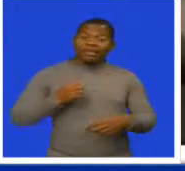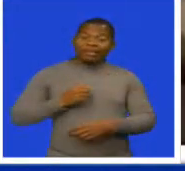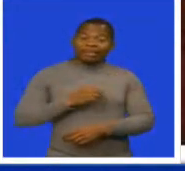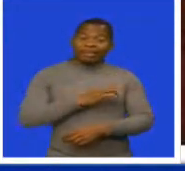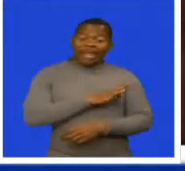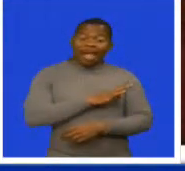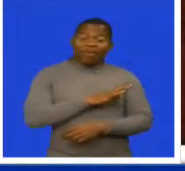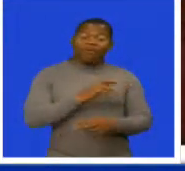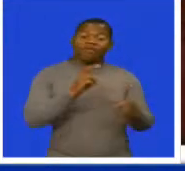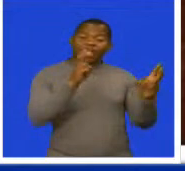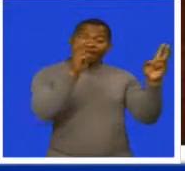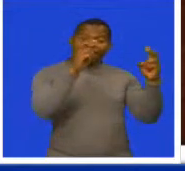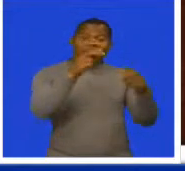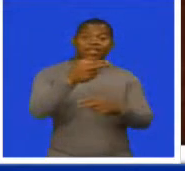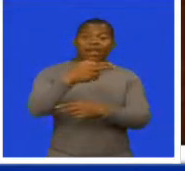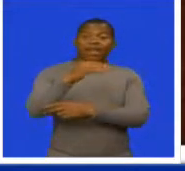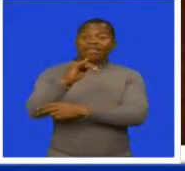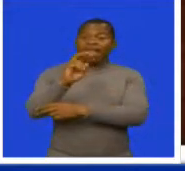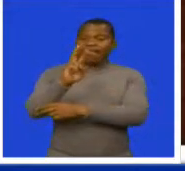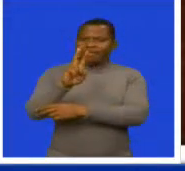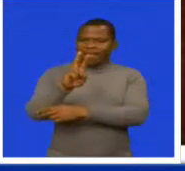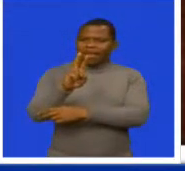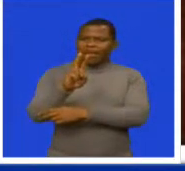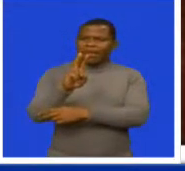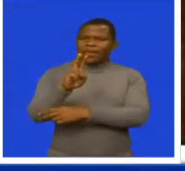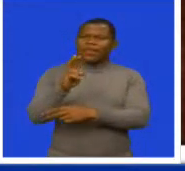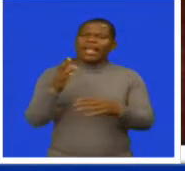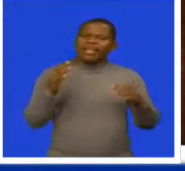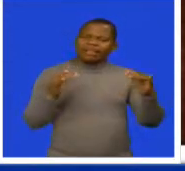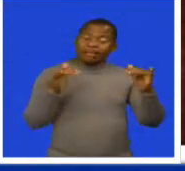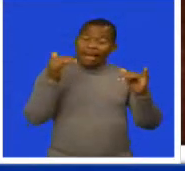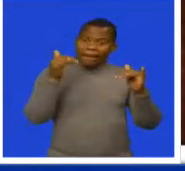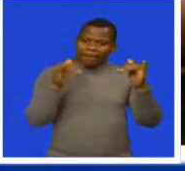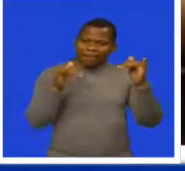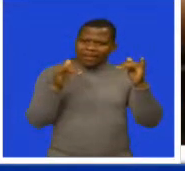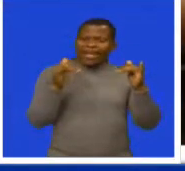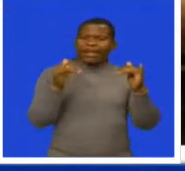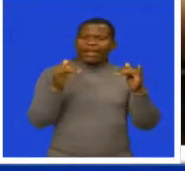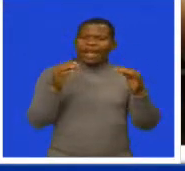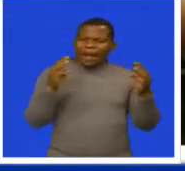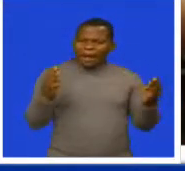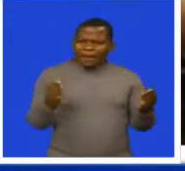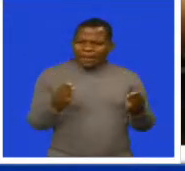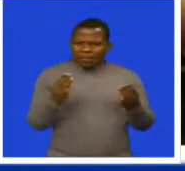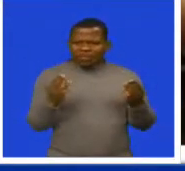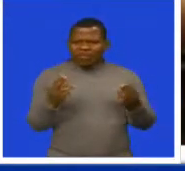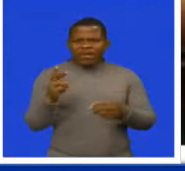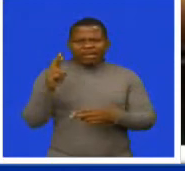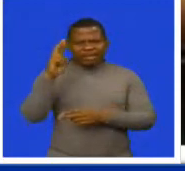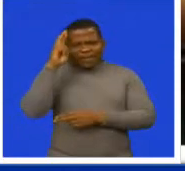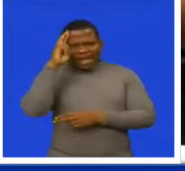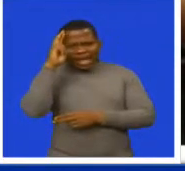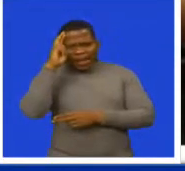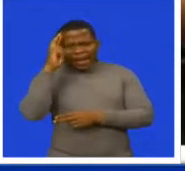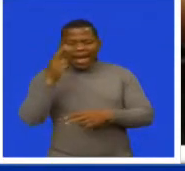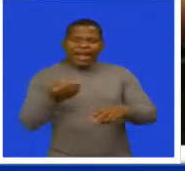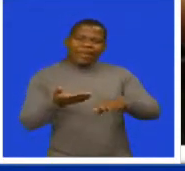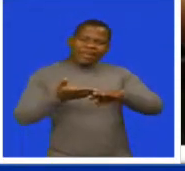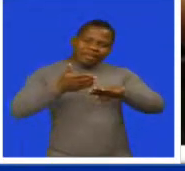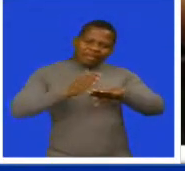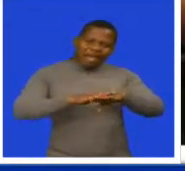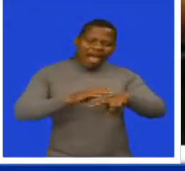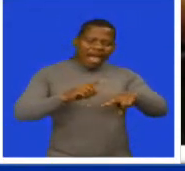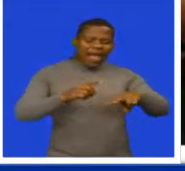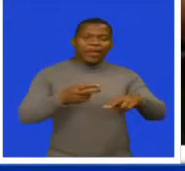indzaba lekhungethe abafundzi kanjalo nabothishela lekuholele ekutheni bangayike nasesikolweni badibana-ke nebulukhuni futhi